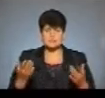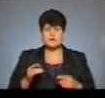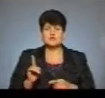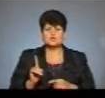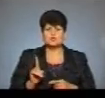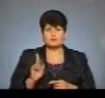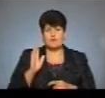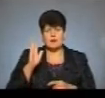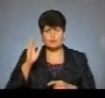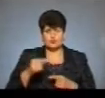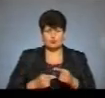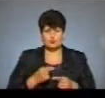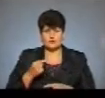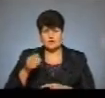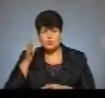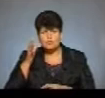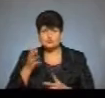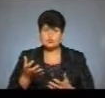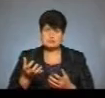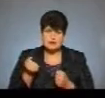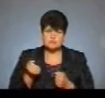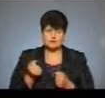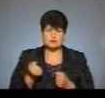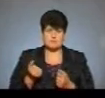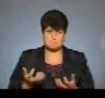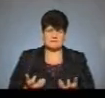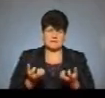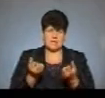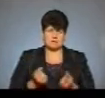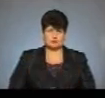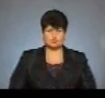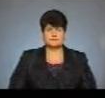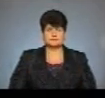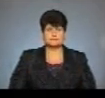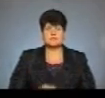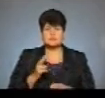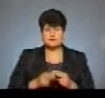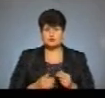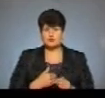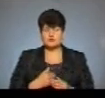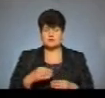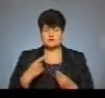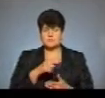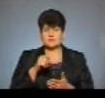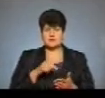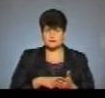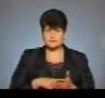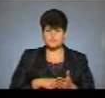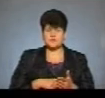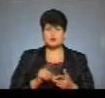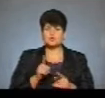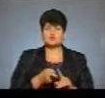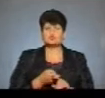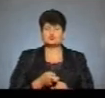би майбутні покоління науковців вже отримували певну якусь підтримку. І на завершення хочу поставити ще таке питання, що